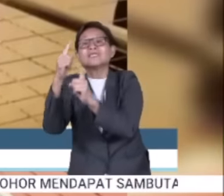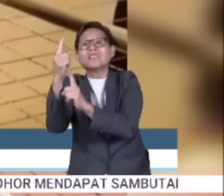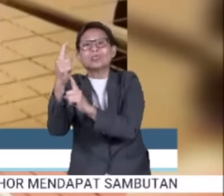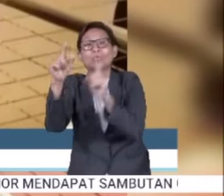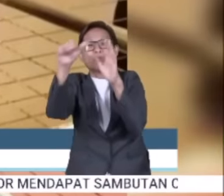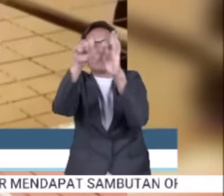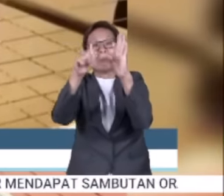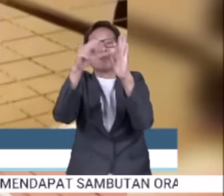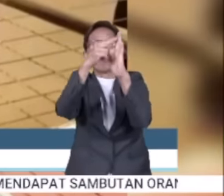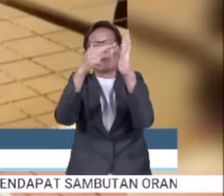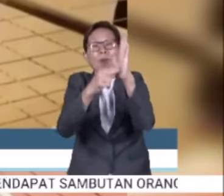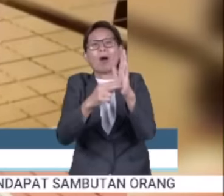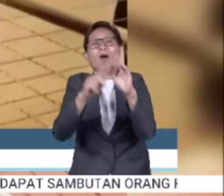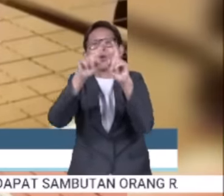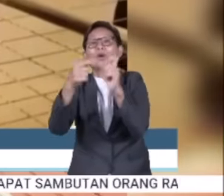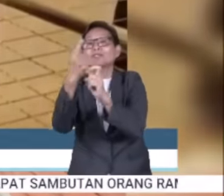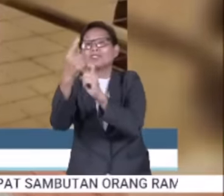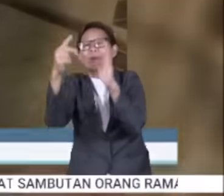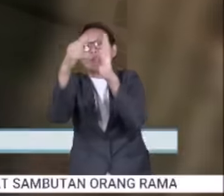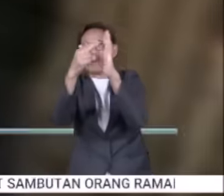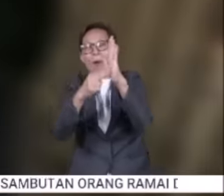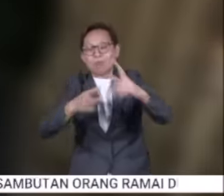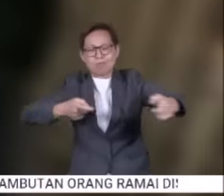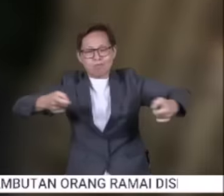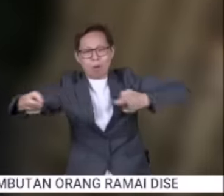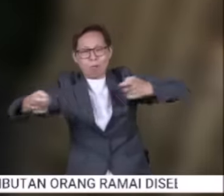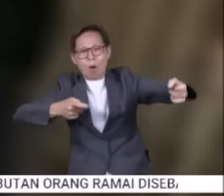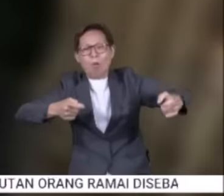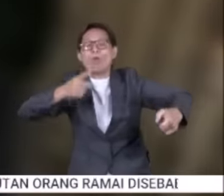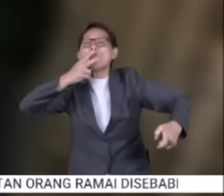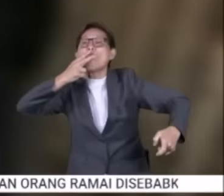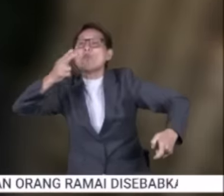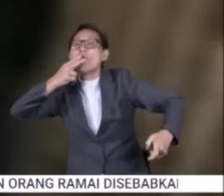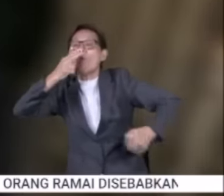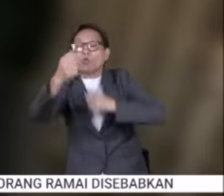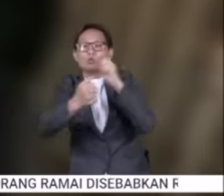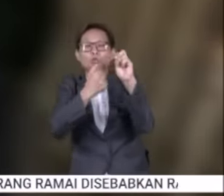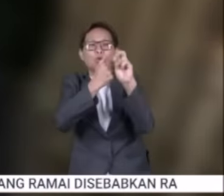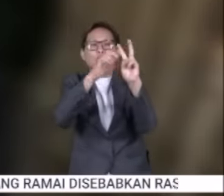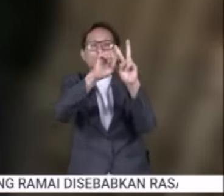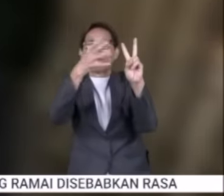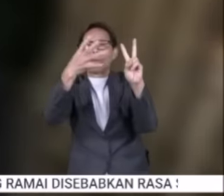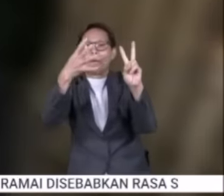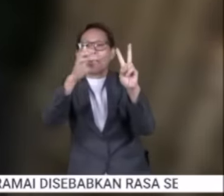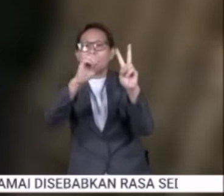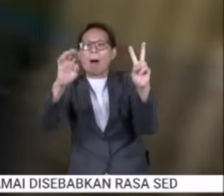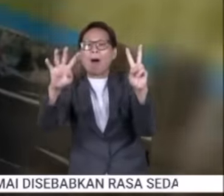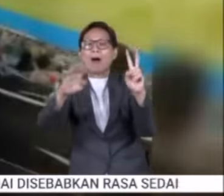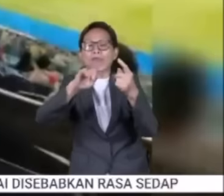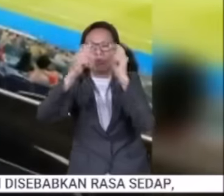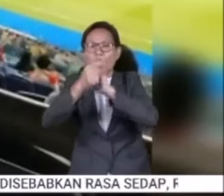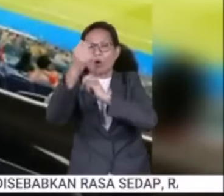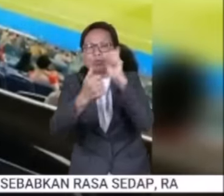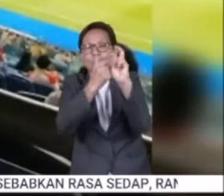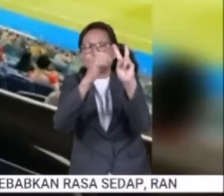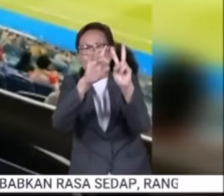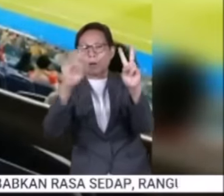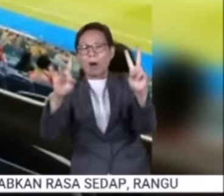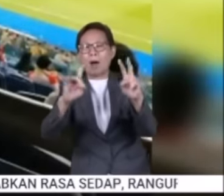Peraturan 13-1 Peraturan-Peraturan Kawalan Hasil Tembakau 2004 Pindaan 2008. Sepanjang tahun